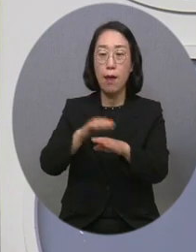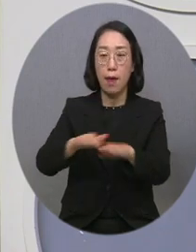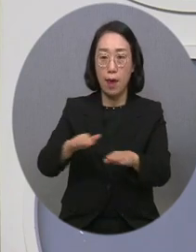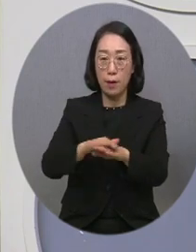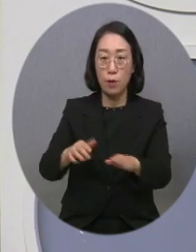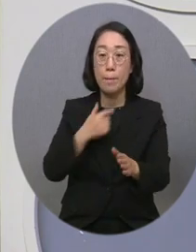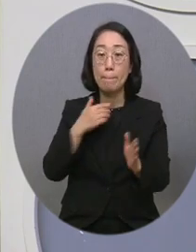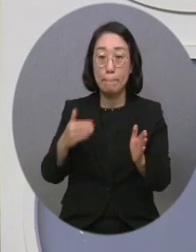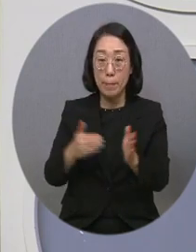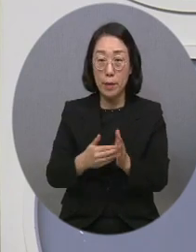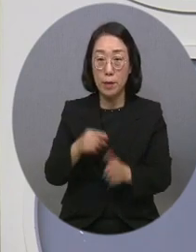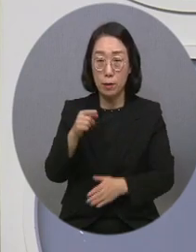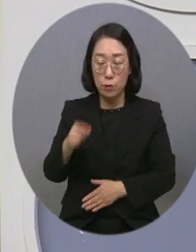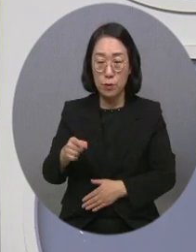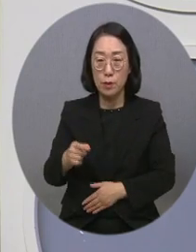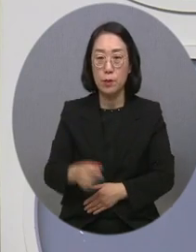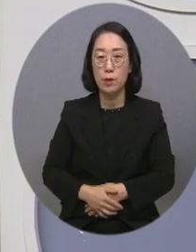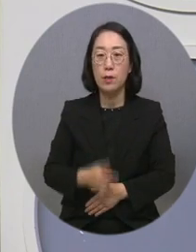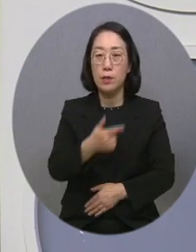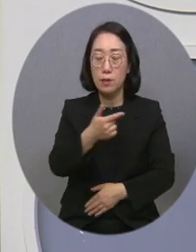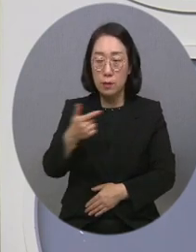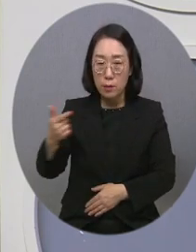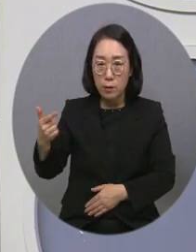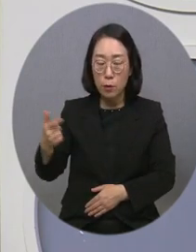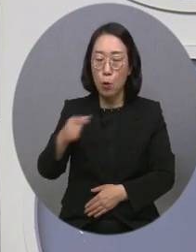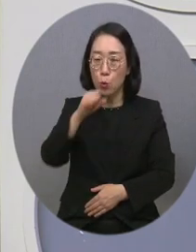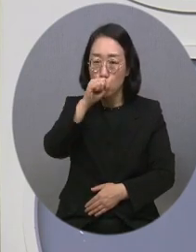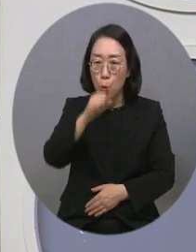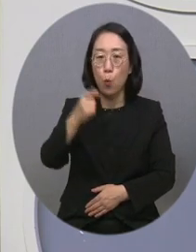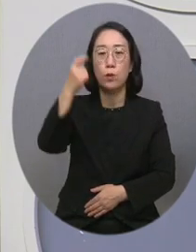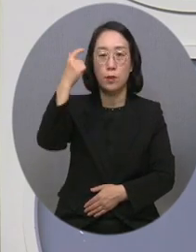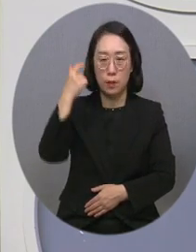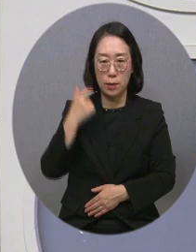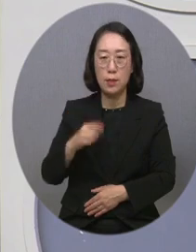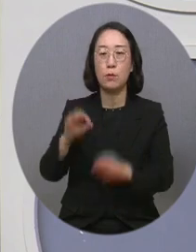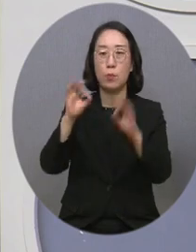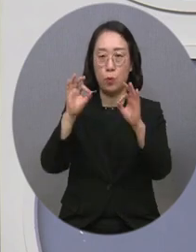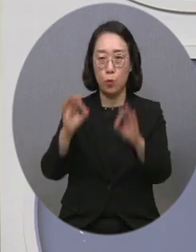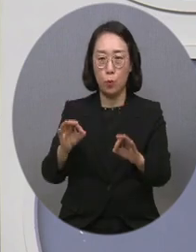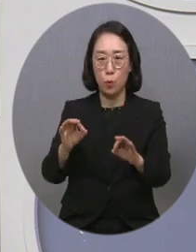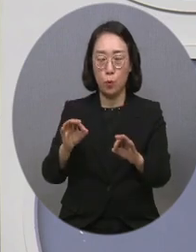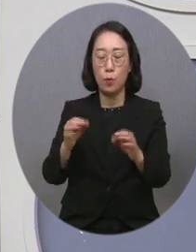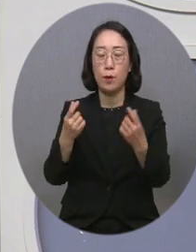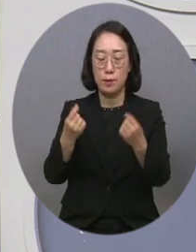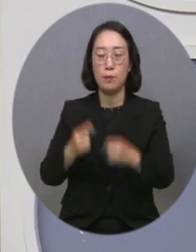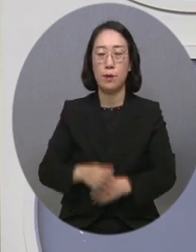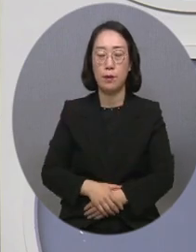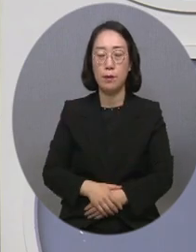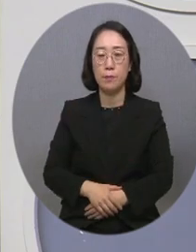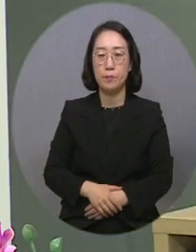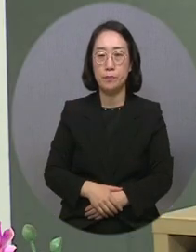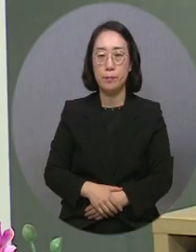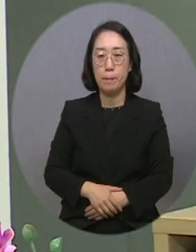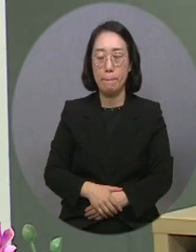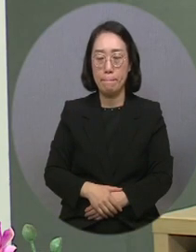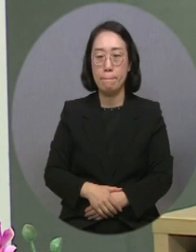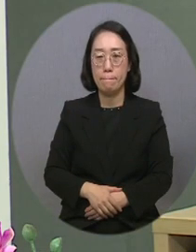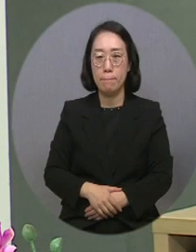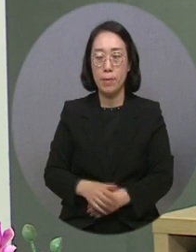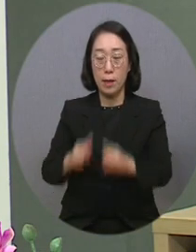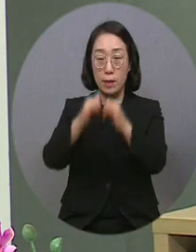것들이 굉장히 그 큰 호응을 받았던 그런 것으로 이제 분석을 하고 있습니다. 네.